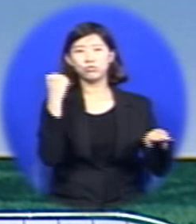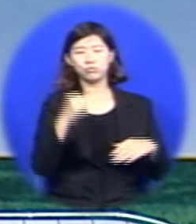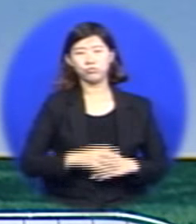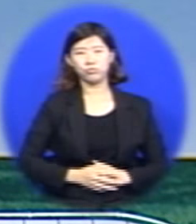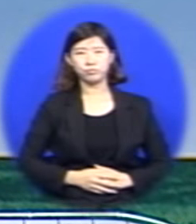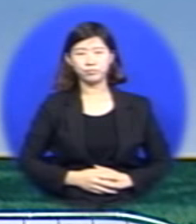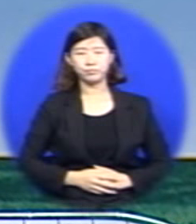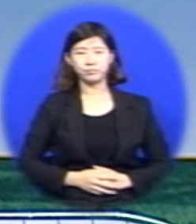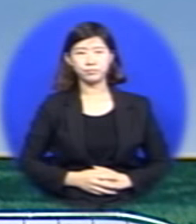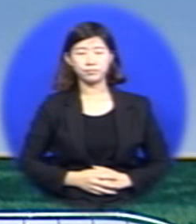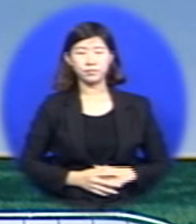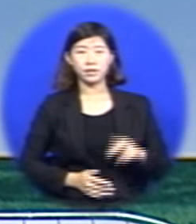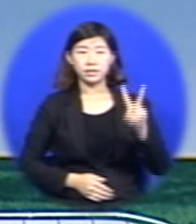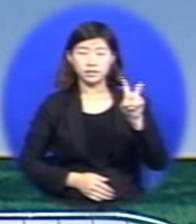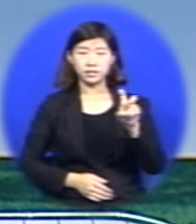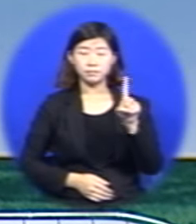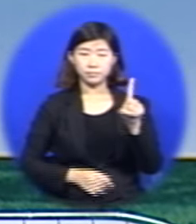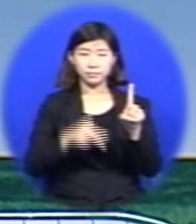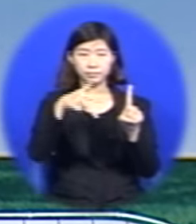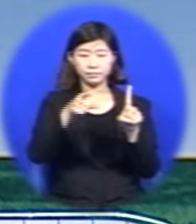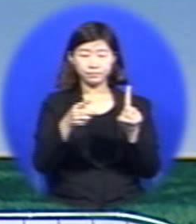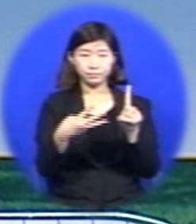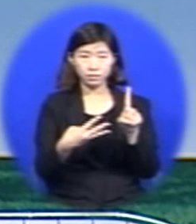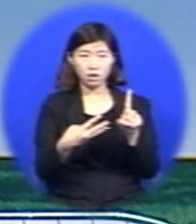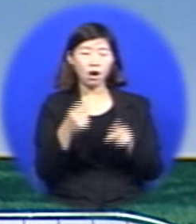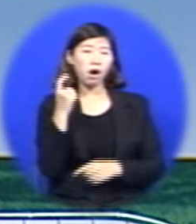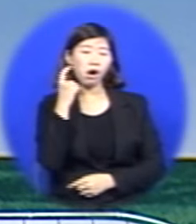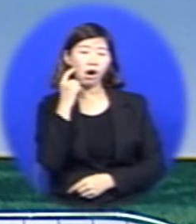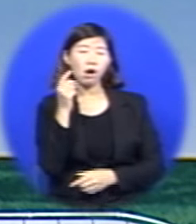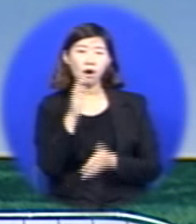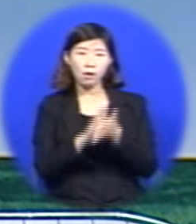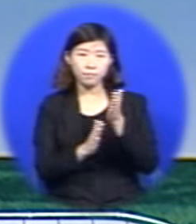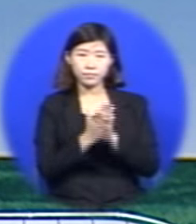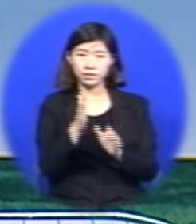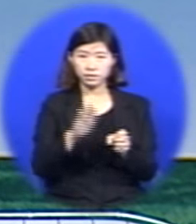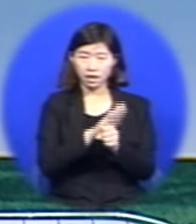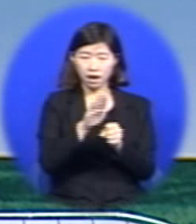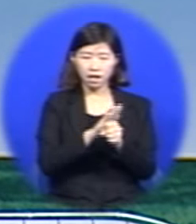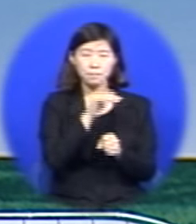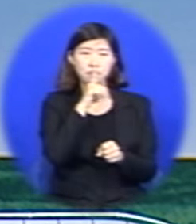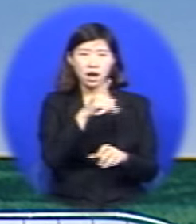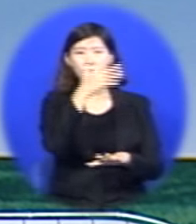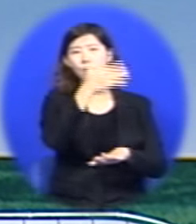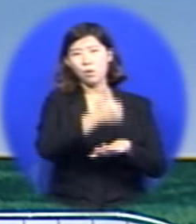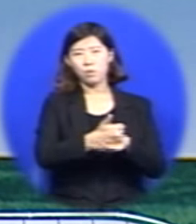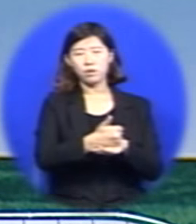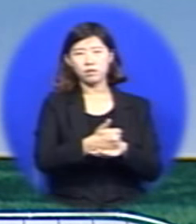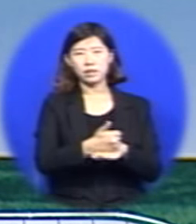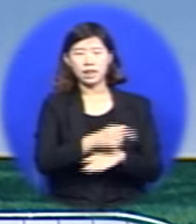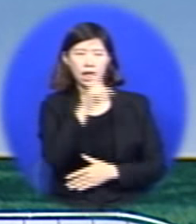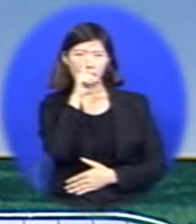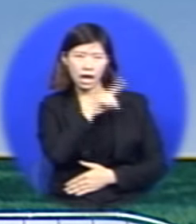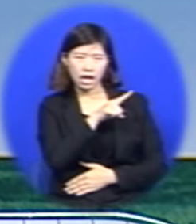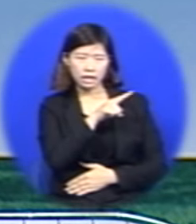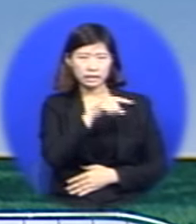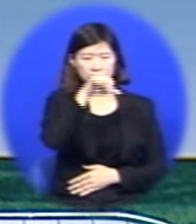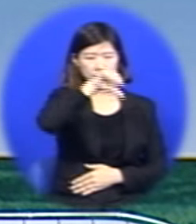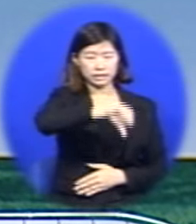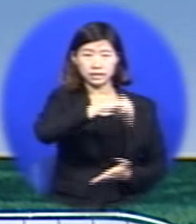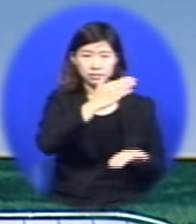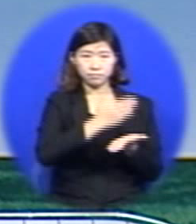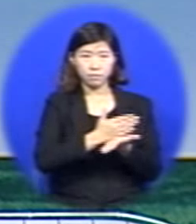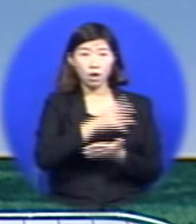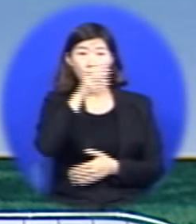21절 말씀에 거짓 없는 사랑에 대한 결론을 이렇게 내립니다. 악에게 지지 말고 선으로